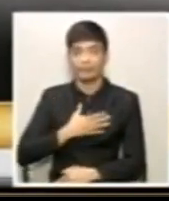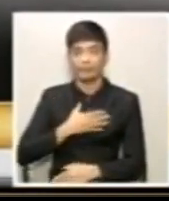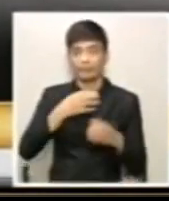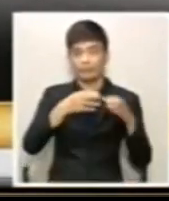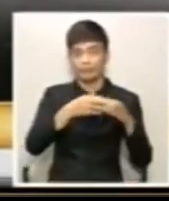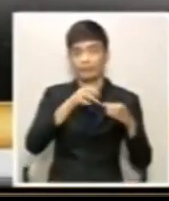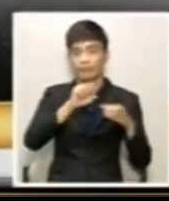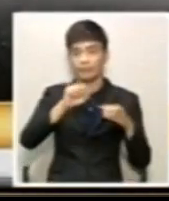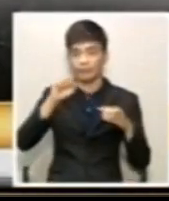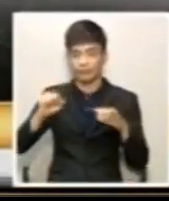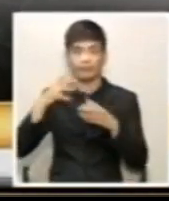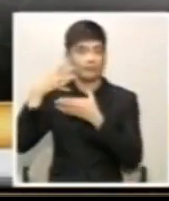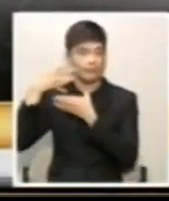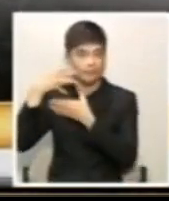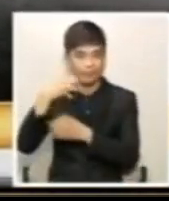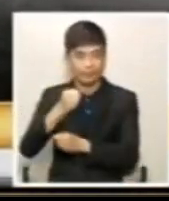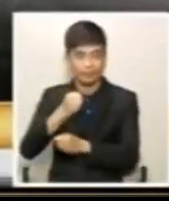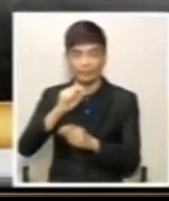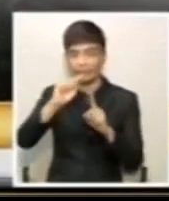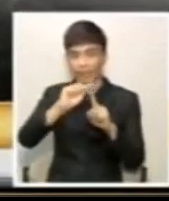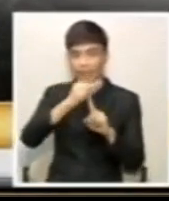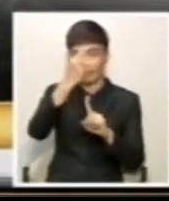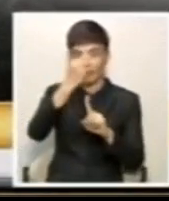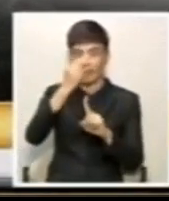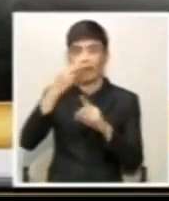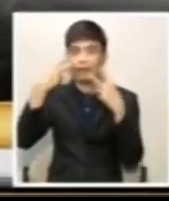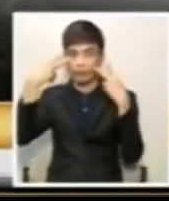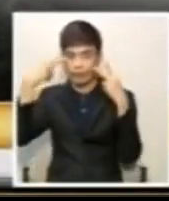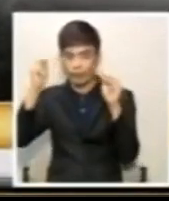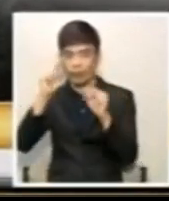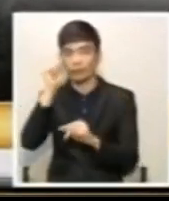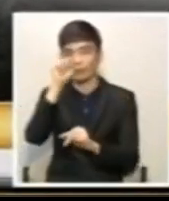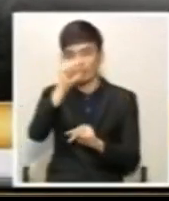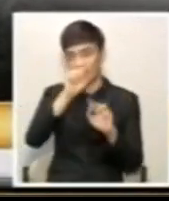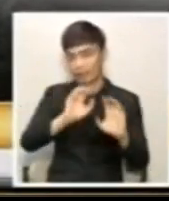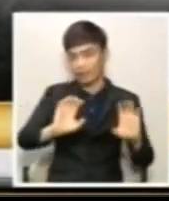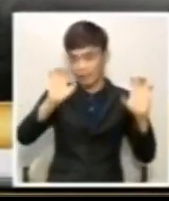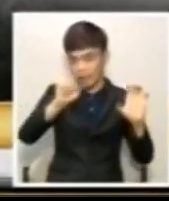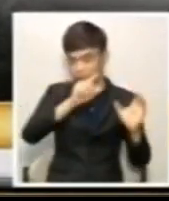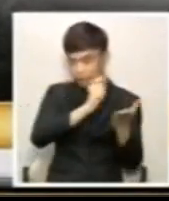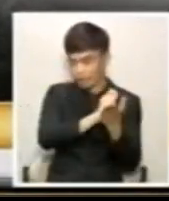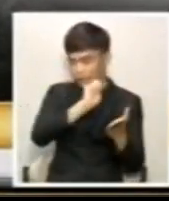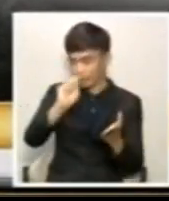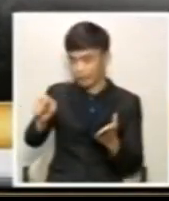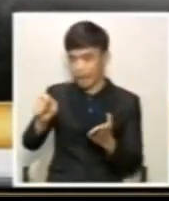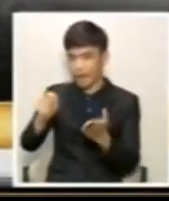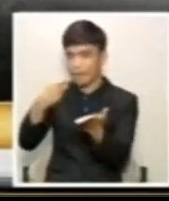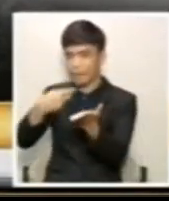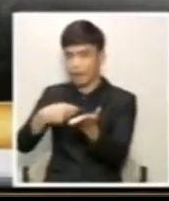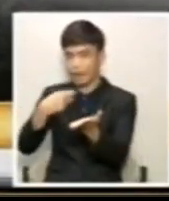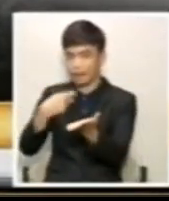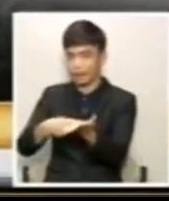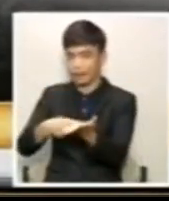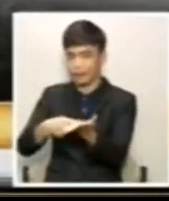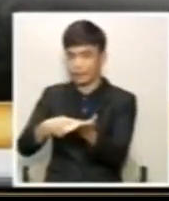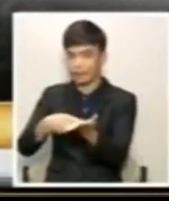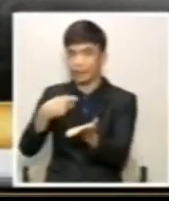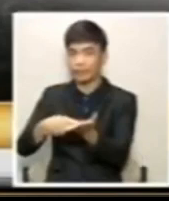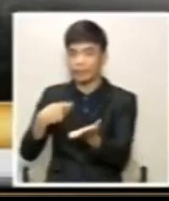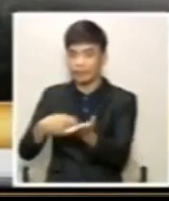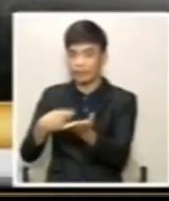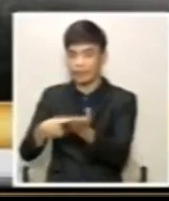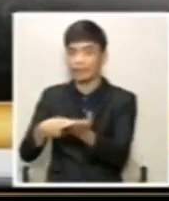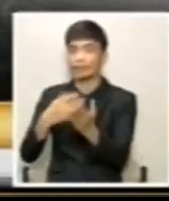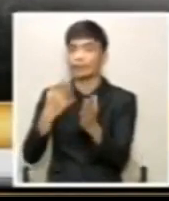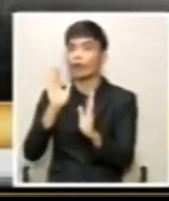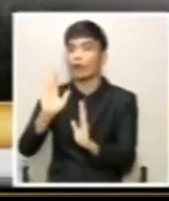านนายกรัฐมนตรีสั่งการให้รัฐบาลจ่ายเงินค่าประกันรายได้สำหรับการประกันรายได้ย